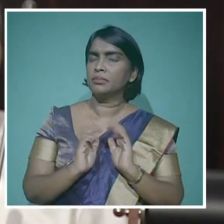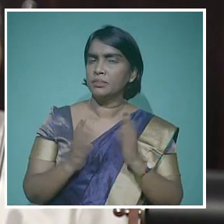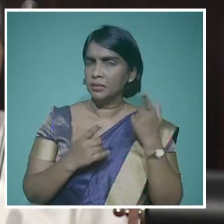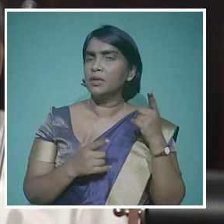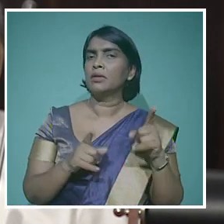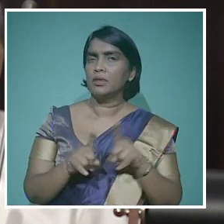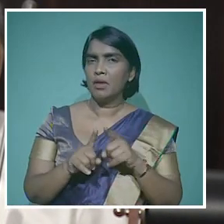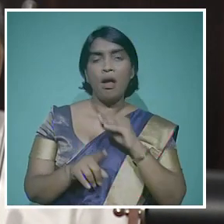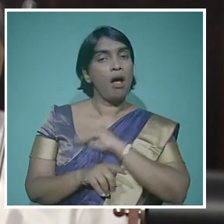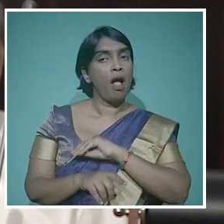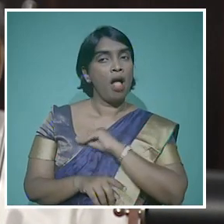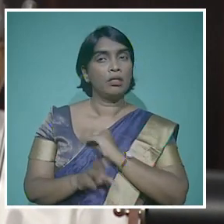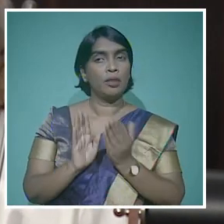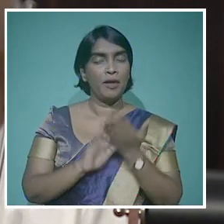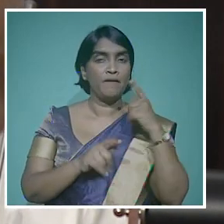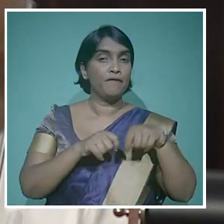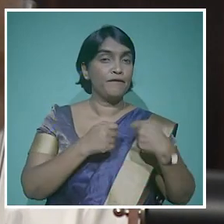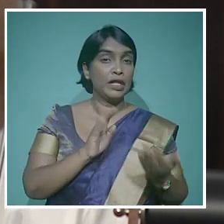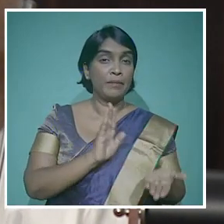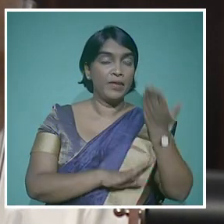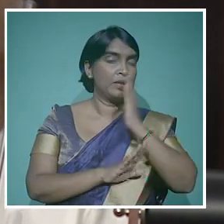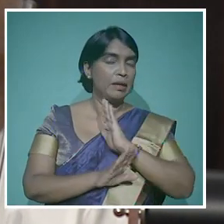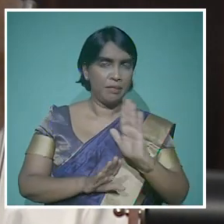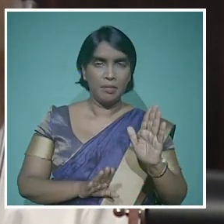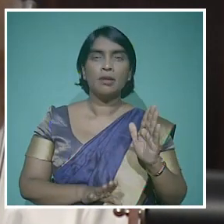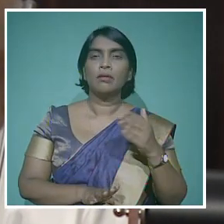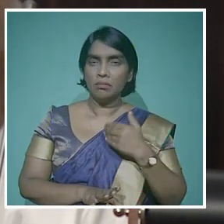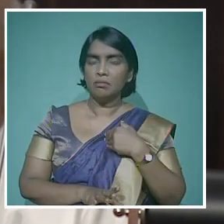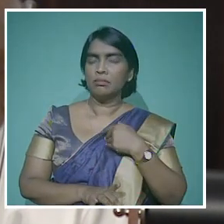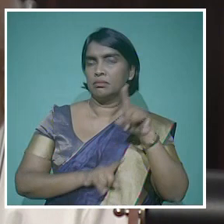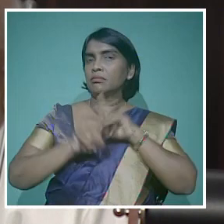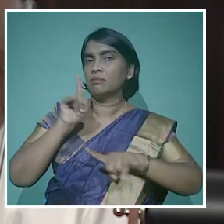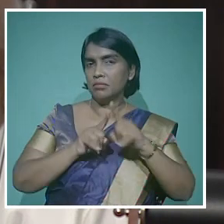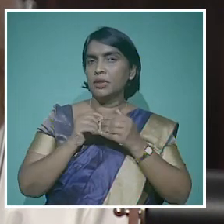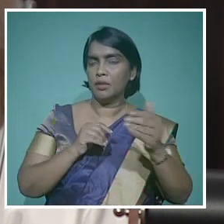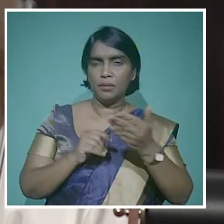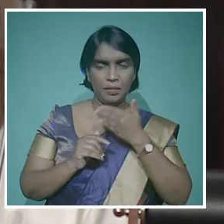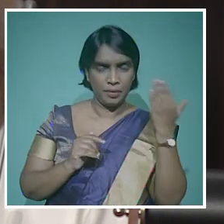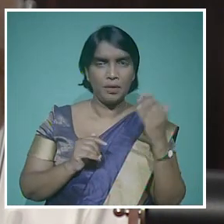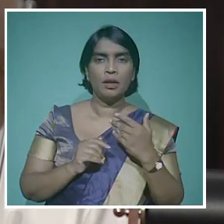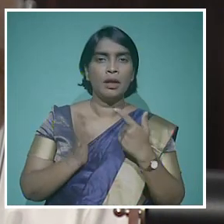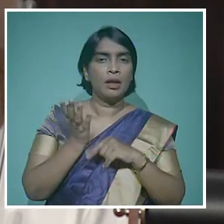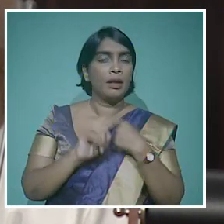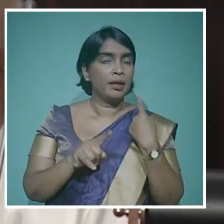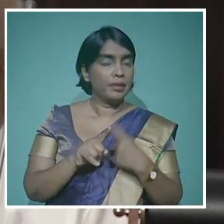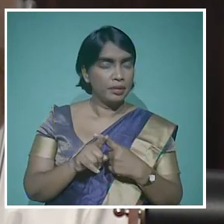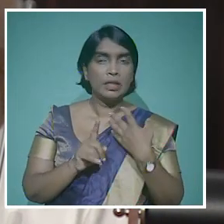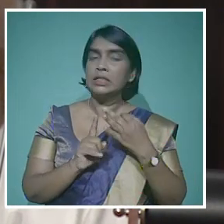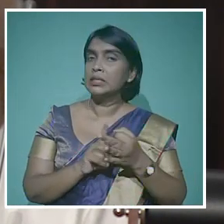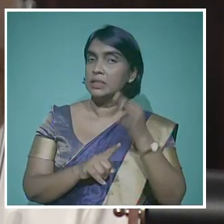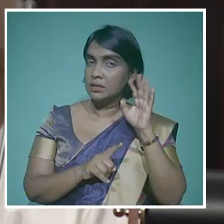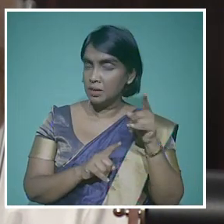ඒ වගේම ආදායම වැඩි වෙනකොට වියදම් වැඩි කරන්න එපා කිව්වා. ඒ ගැනත් අපිට සාකච්ඡා කරන්න පුළුවන්. බදුකරණය පිළිබඳ